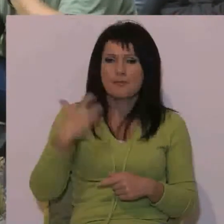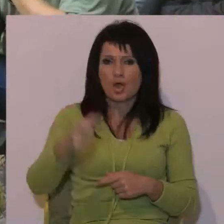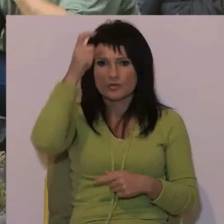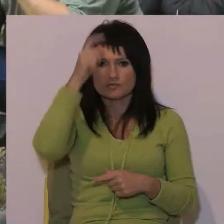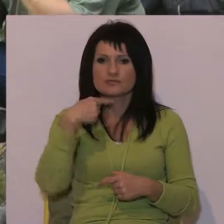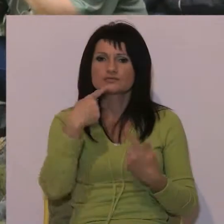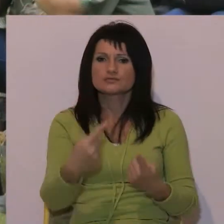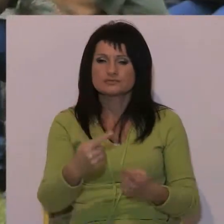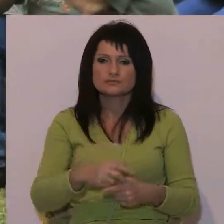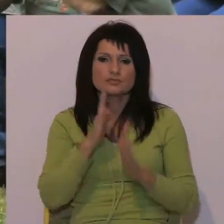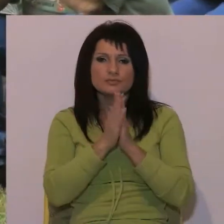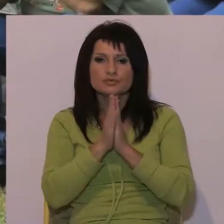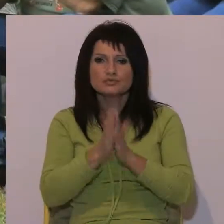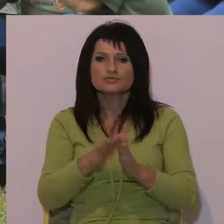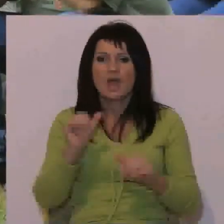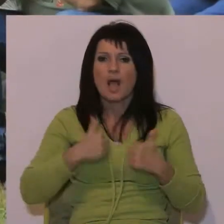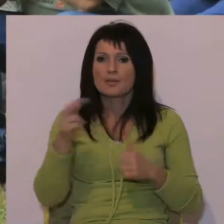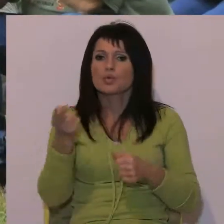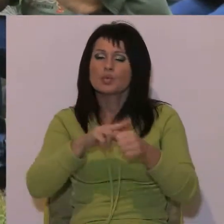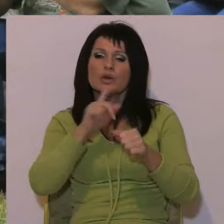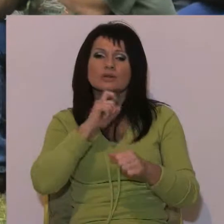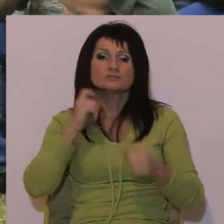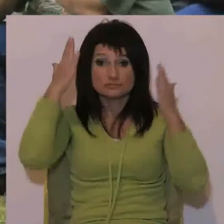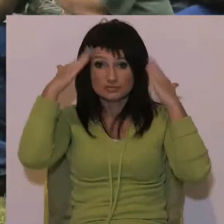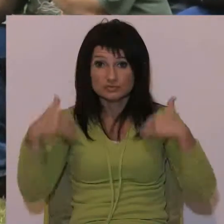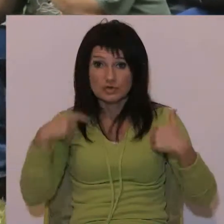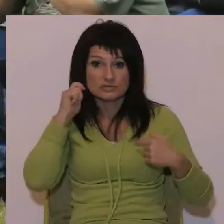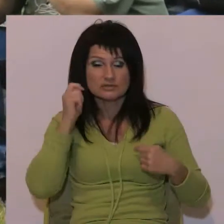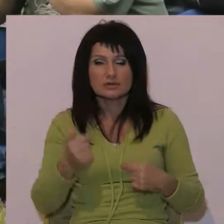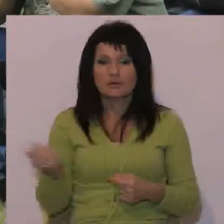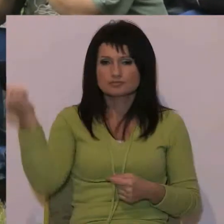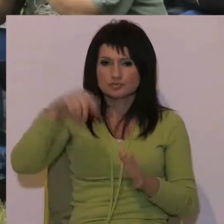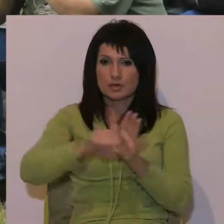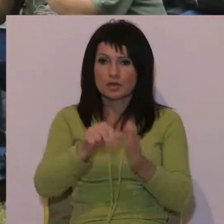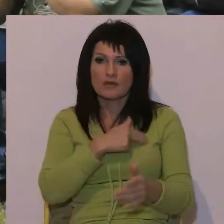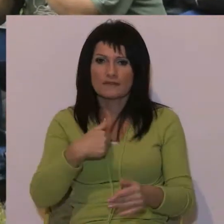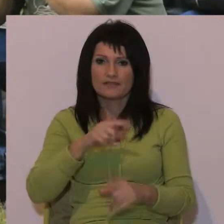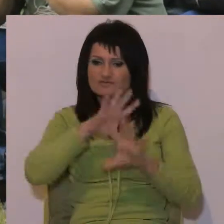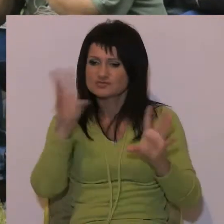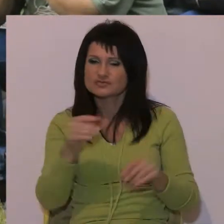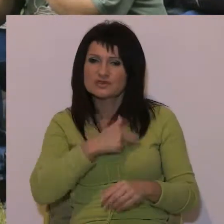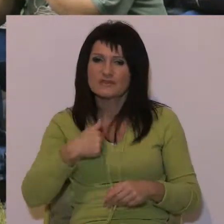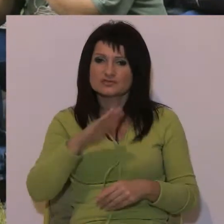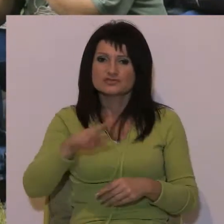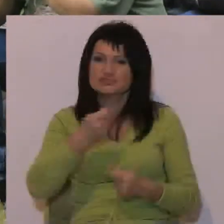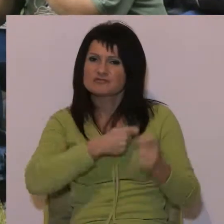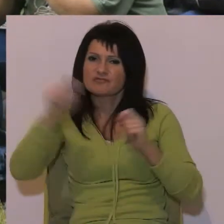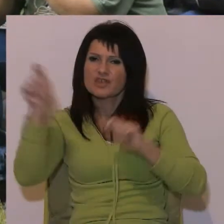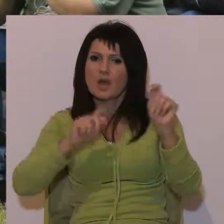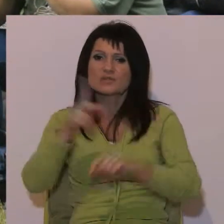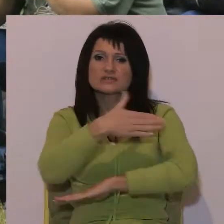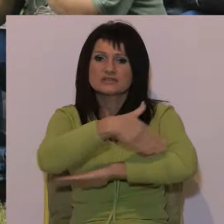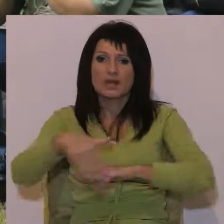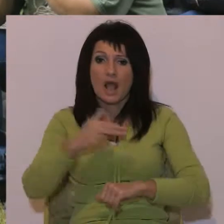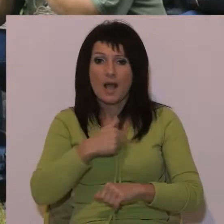rzekł: proszę, aby któraś z sióstr przyszła do nas. Wszystkie nasze dzieci wyjechały za granicę,